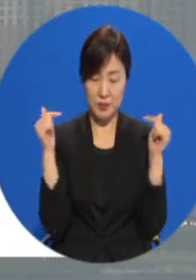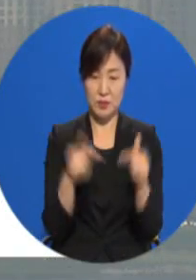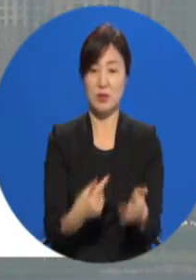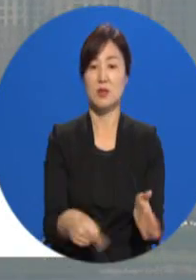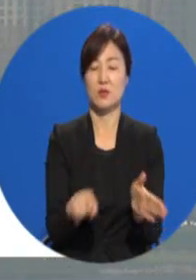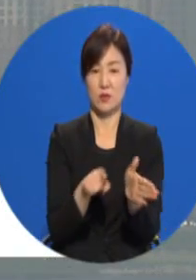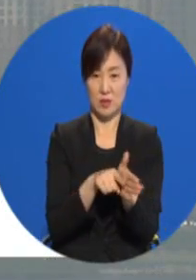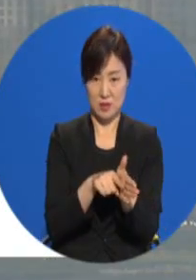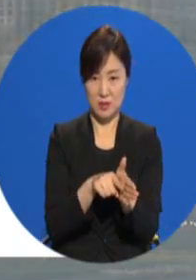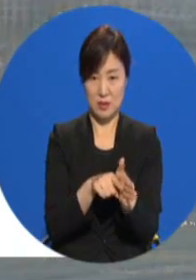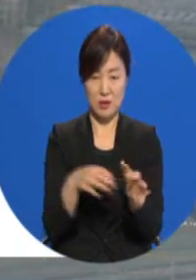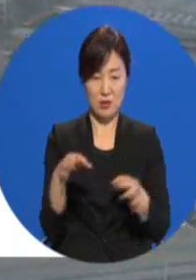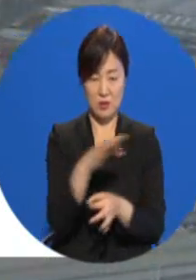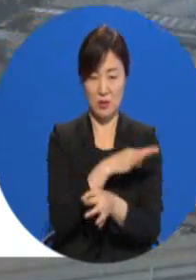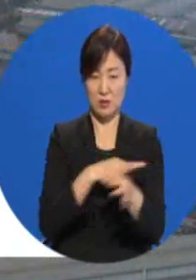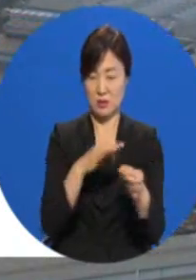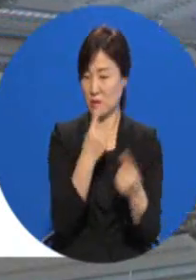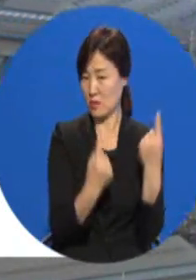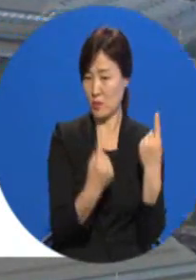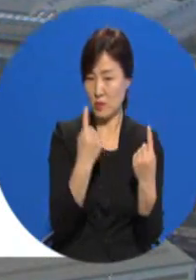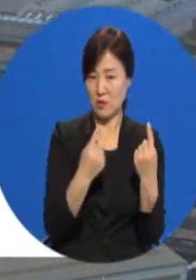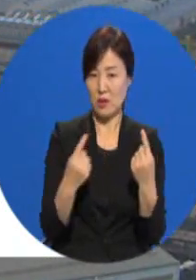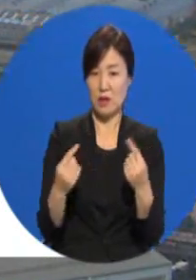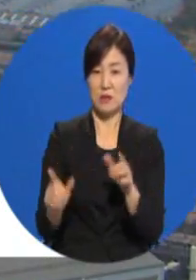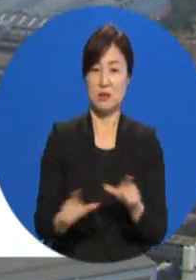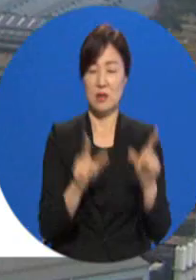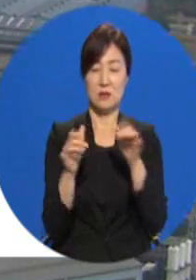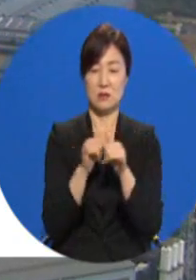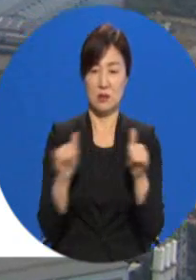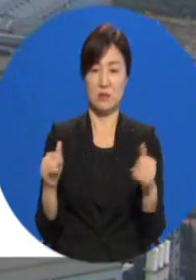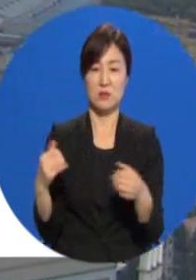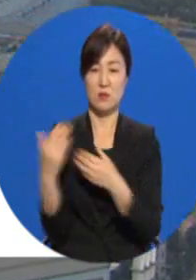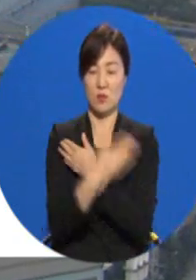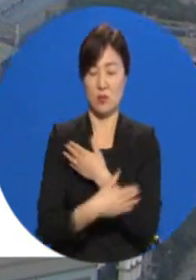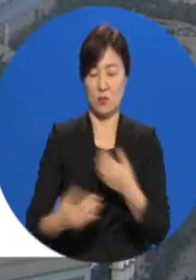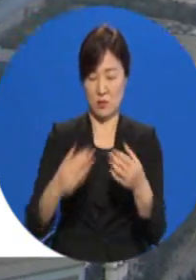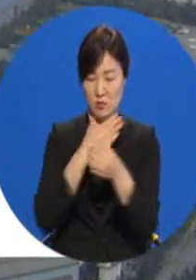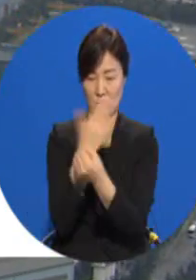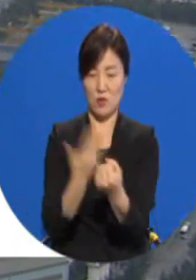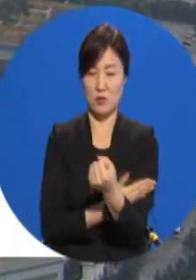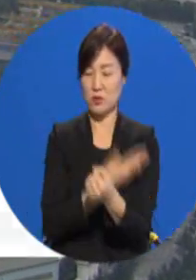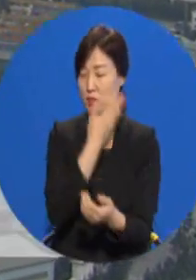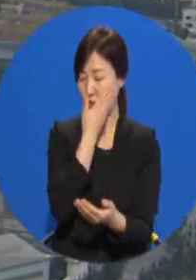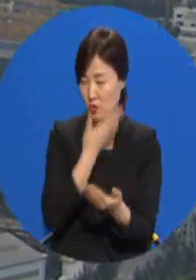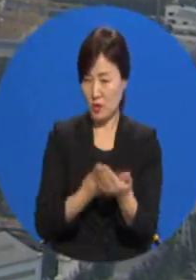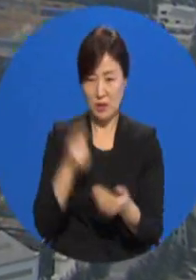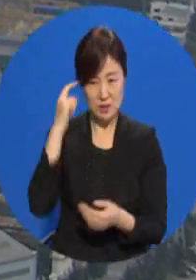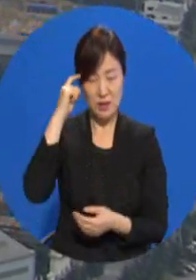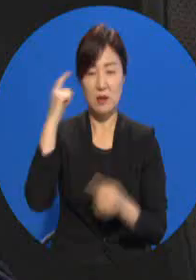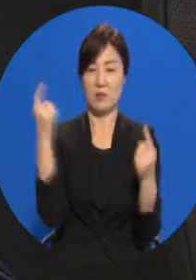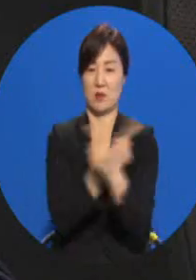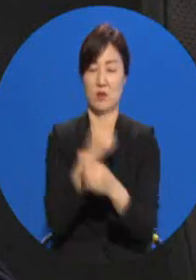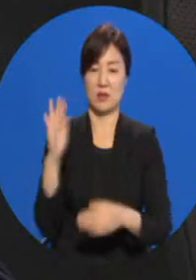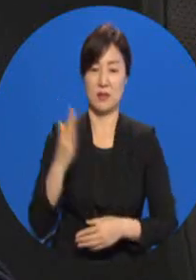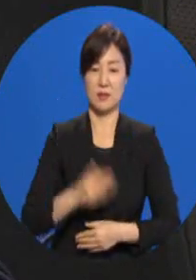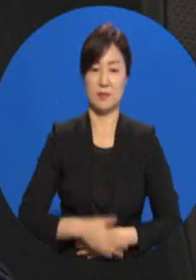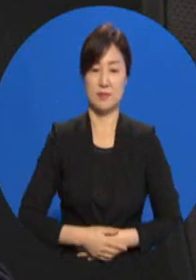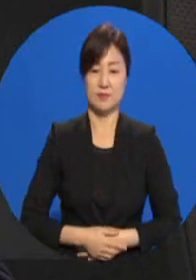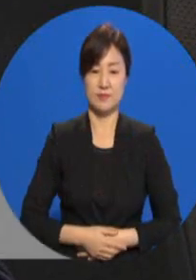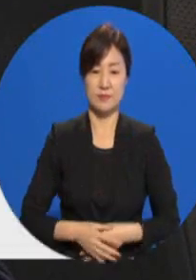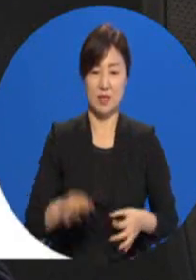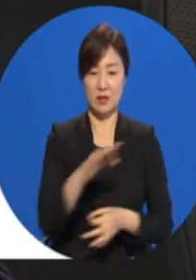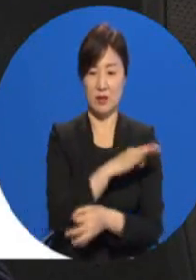산업계의 경제 논리보다는 시민들의 건강권을 우선시하는 산업계의 인식 전환이 시급하다고 밝혔습니다.